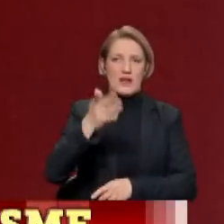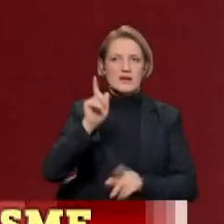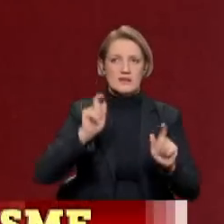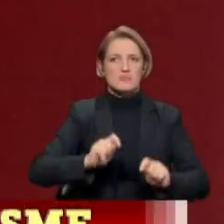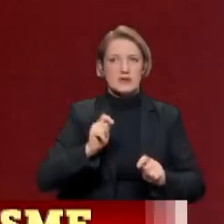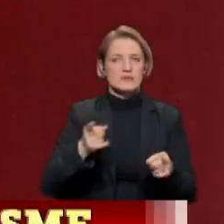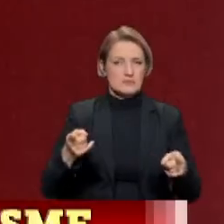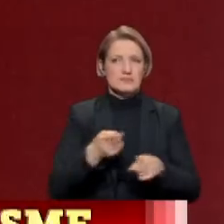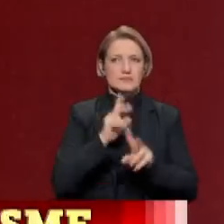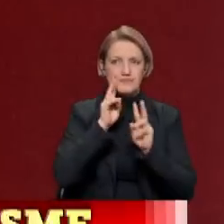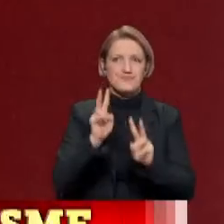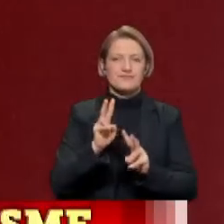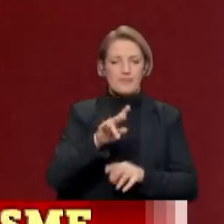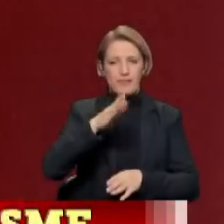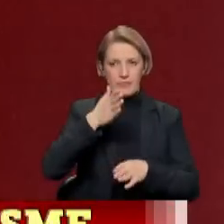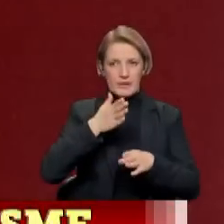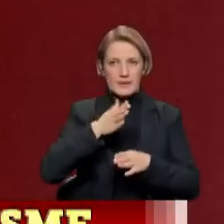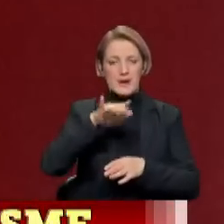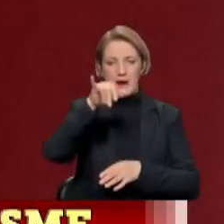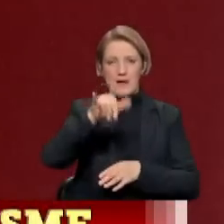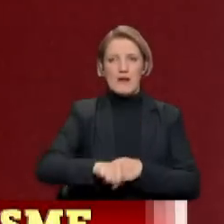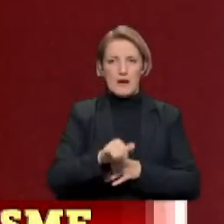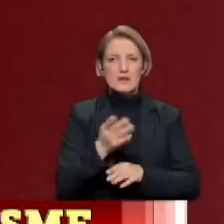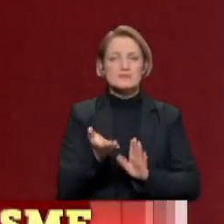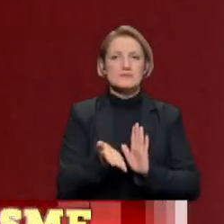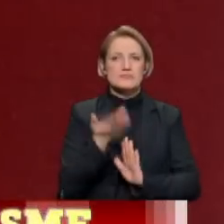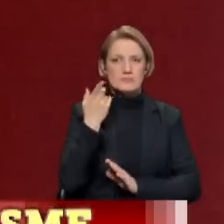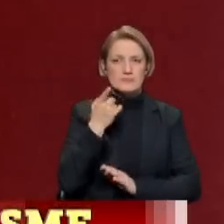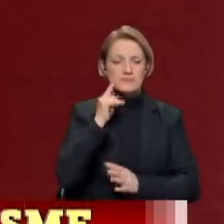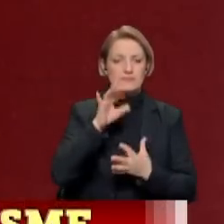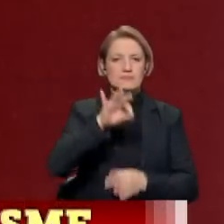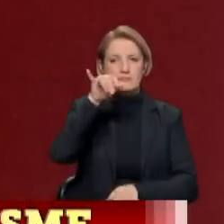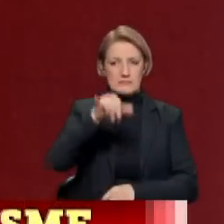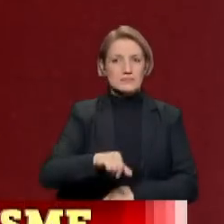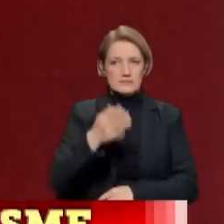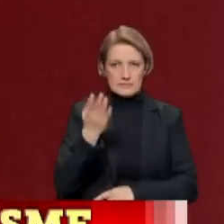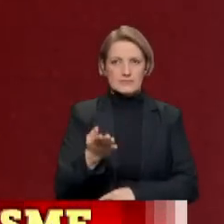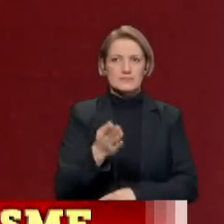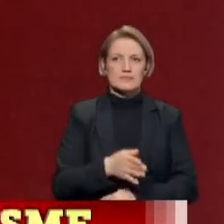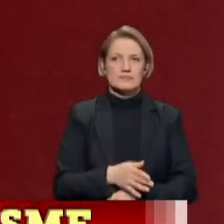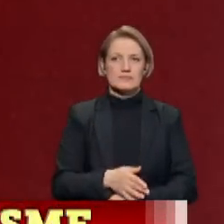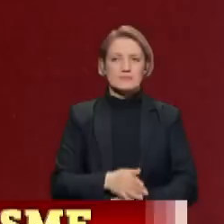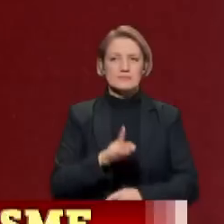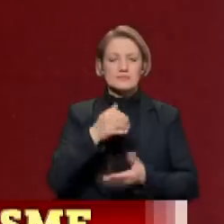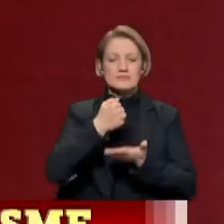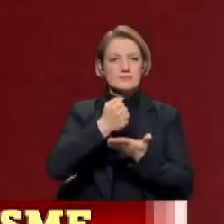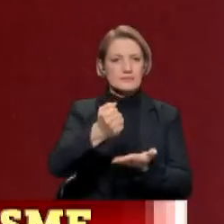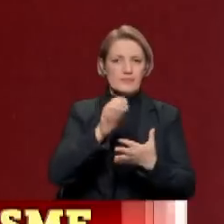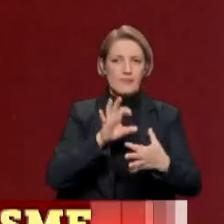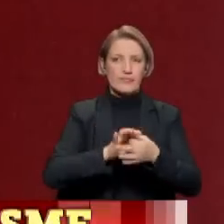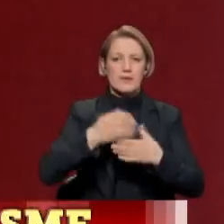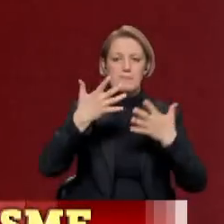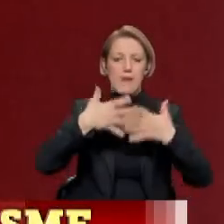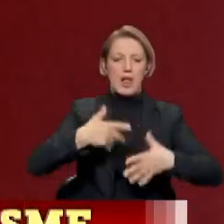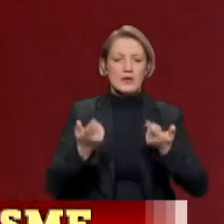yapılan, edilen hak ihlali, hukuk ihlali, insan hakları ihlali, hazineyle ilgili,